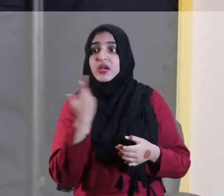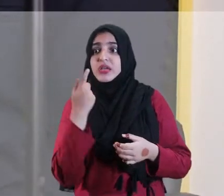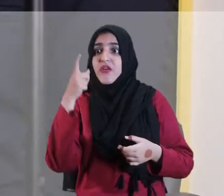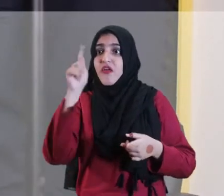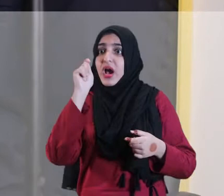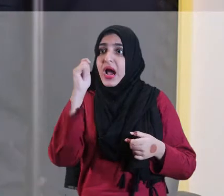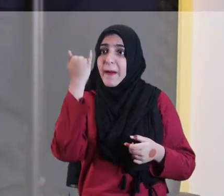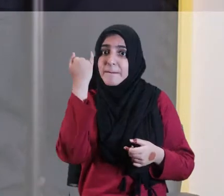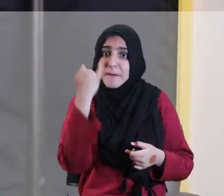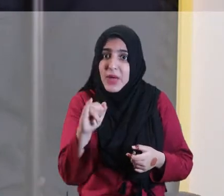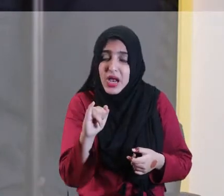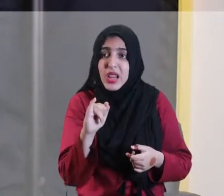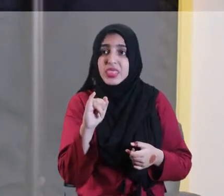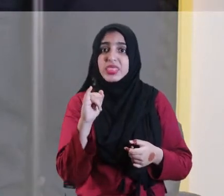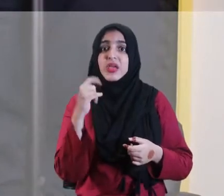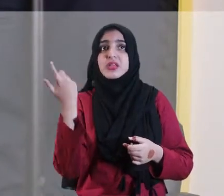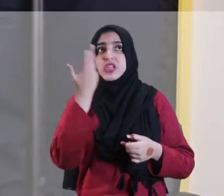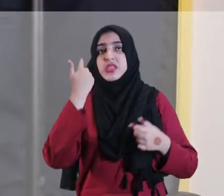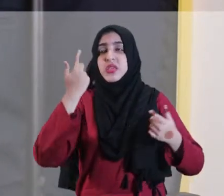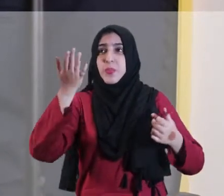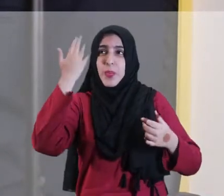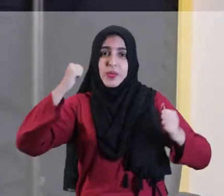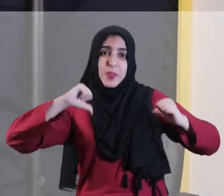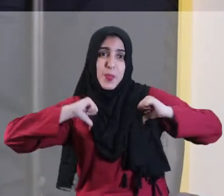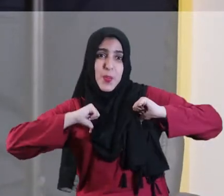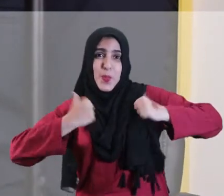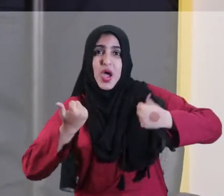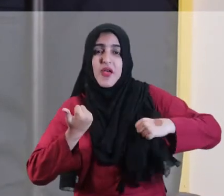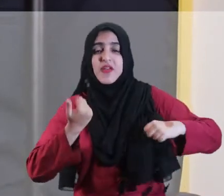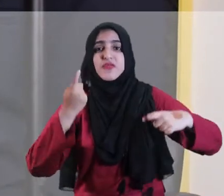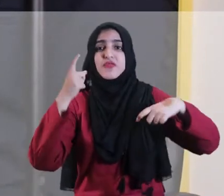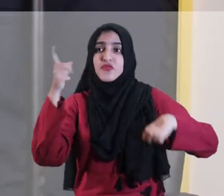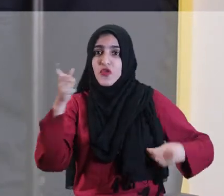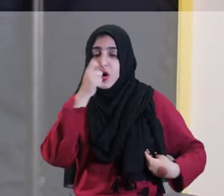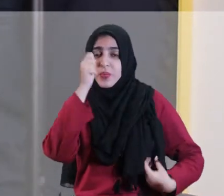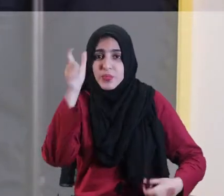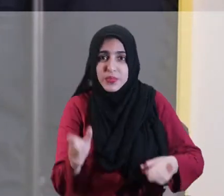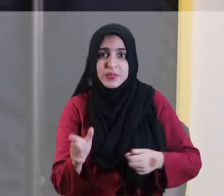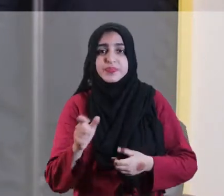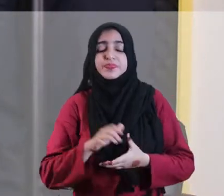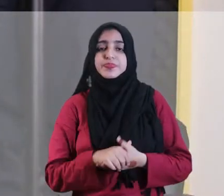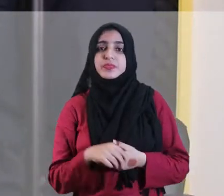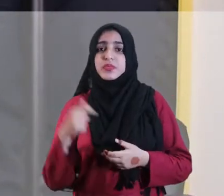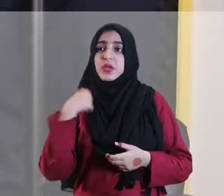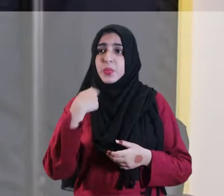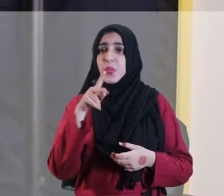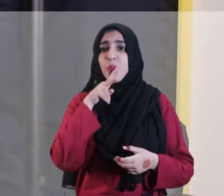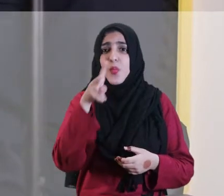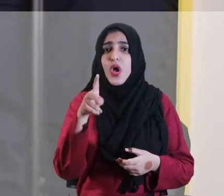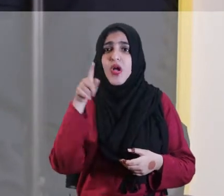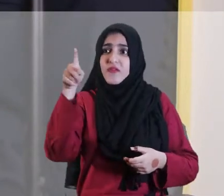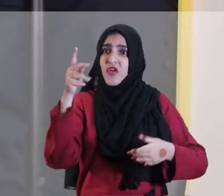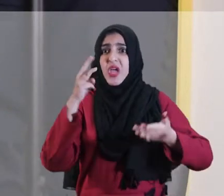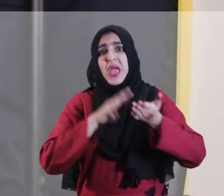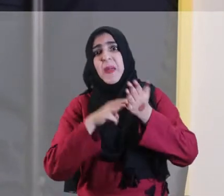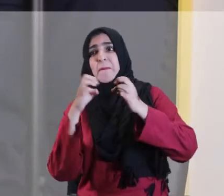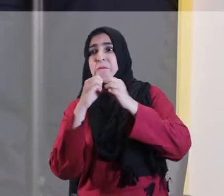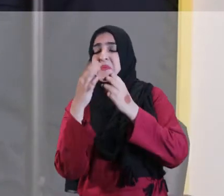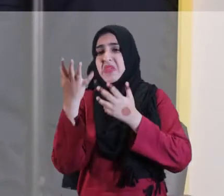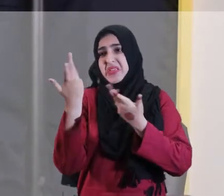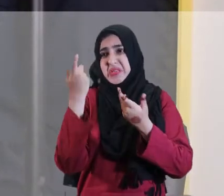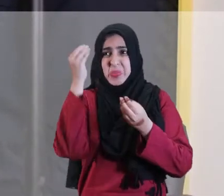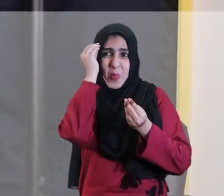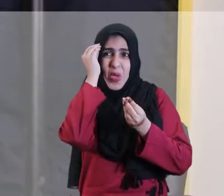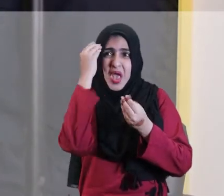से रख लूंगा रखूंगा और मैं इसको किसने उनके